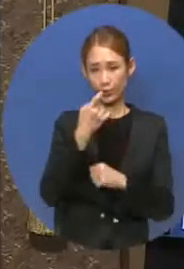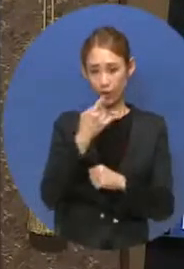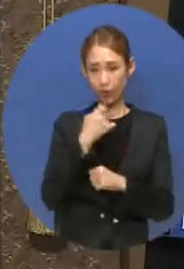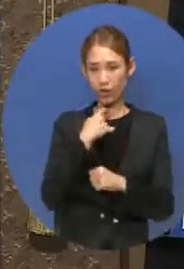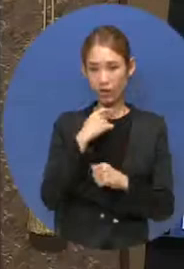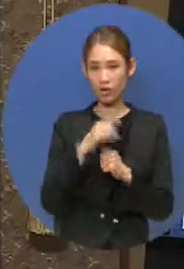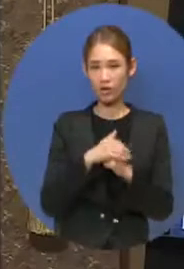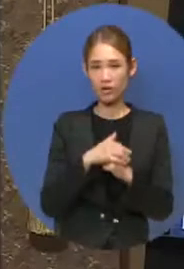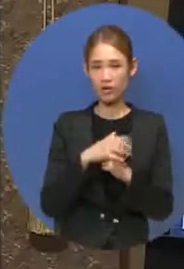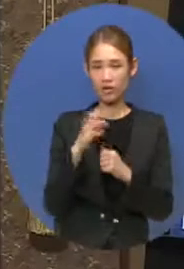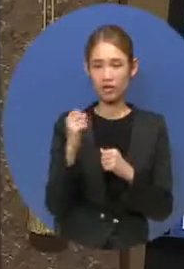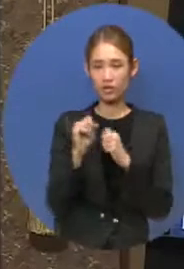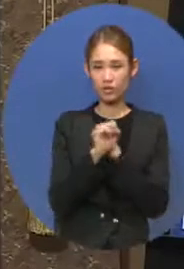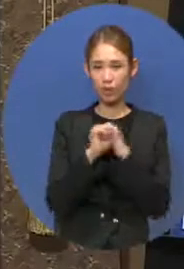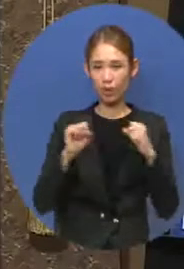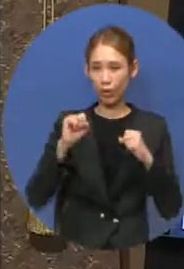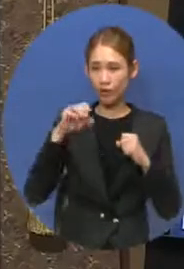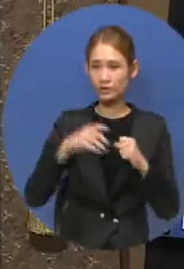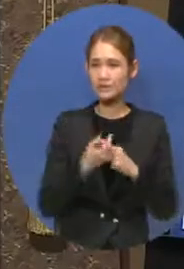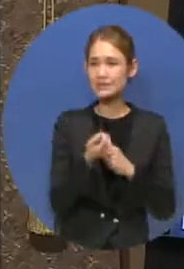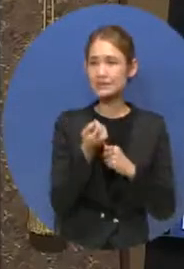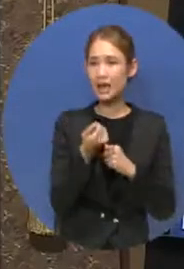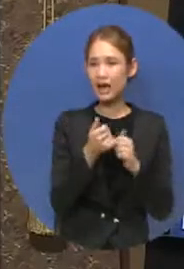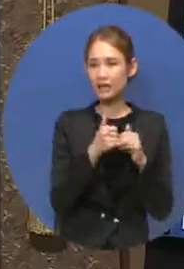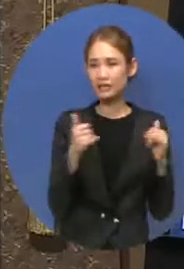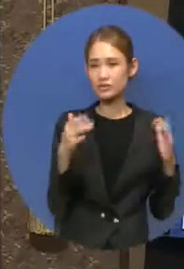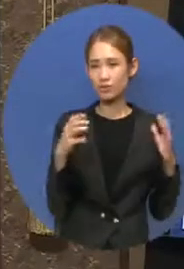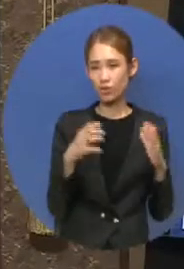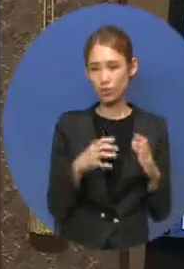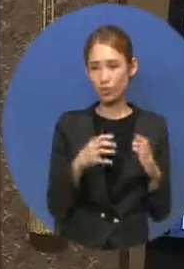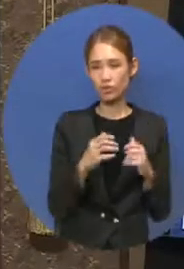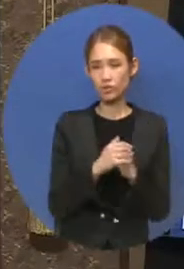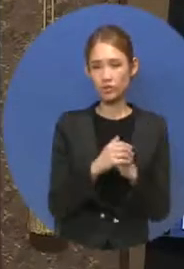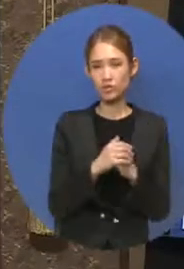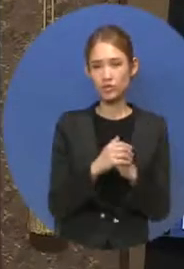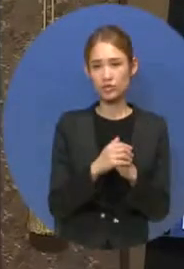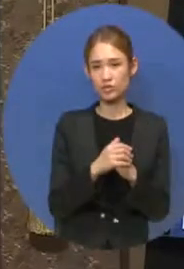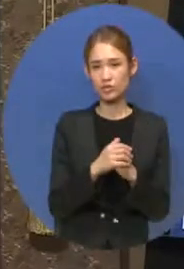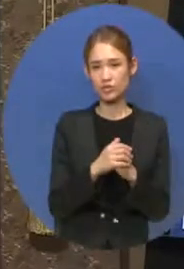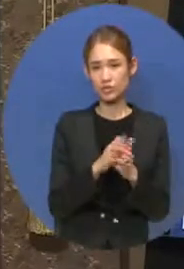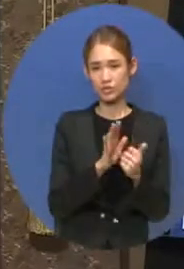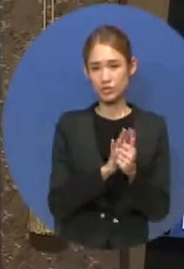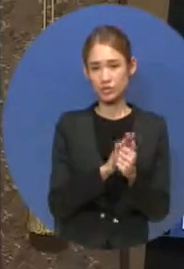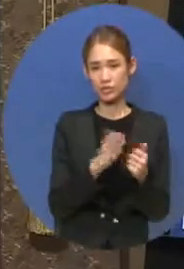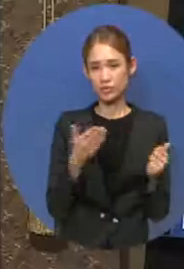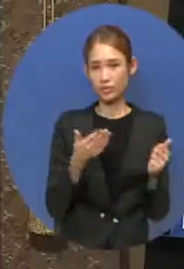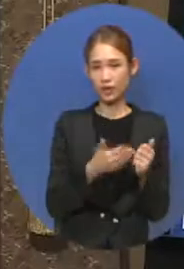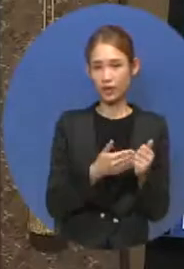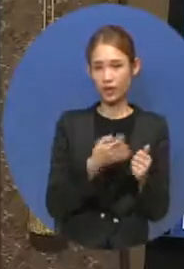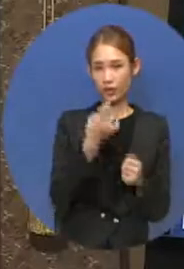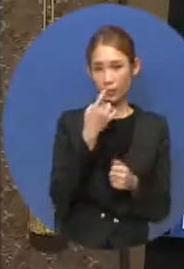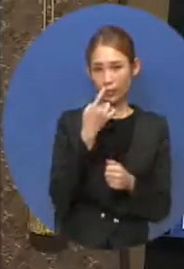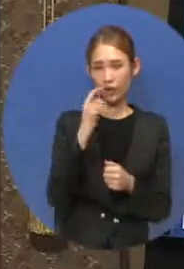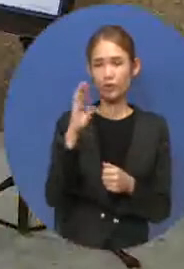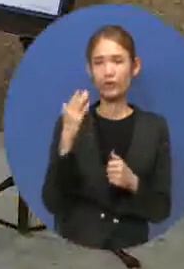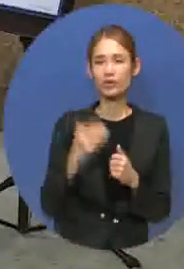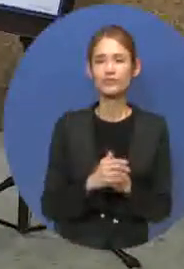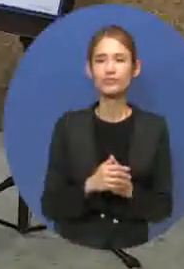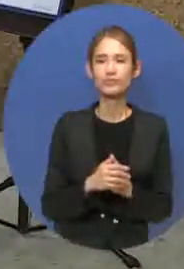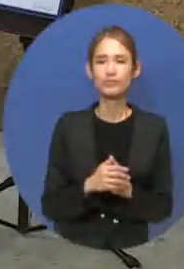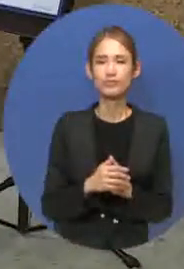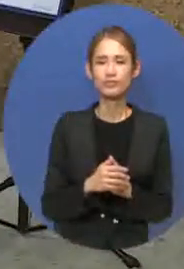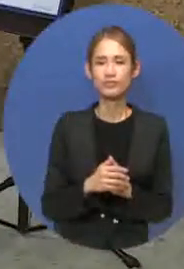부분은, 넓은 공간에서 소수의 인력으로도 어떻게 하면 지원할 수 있을까, 이 상황을 배우게 되는 것